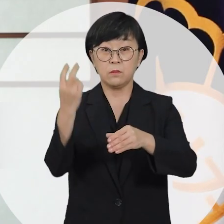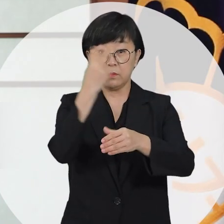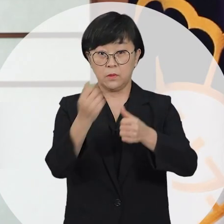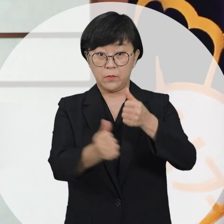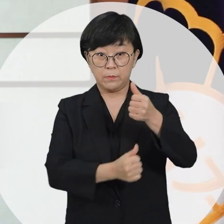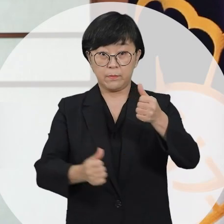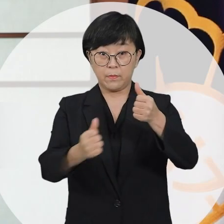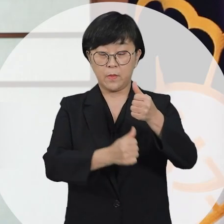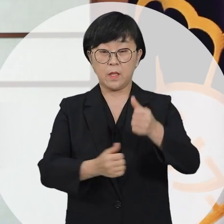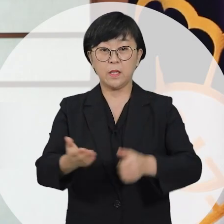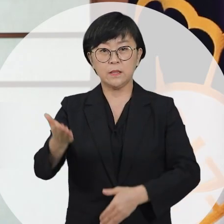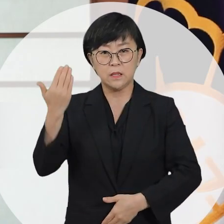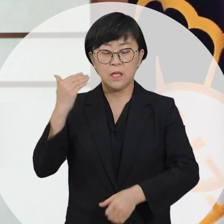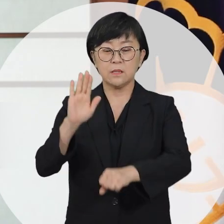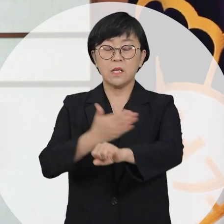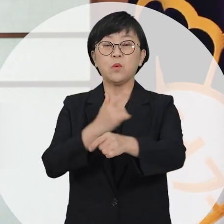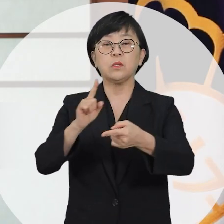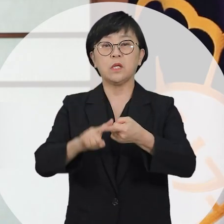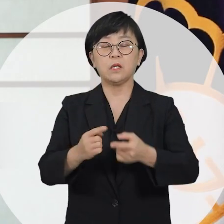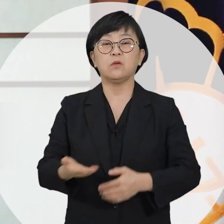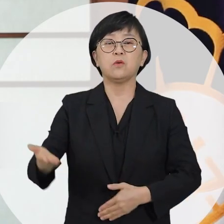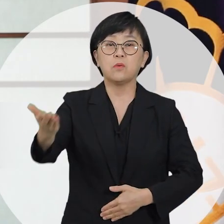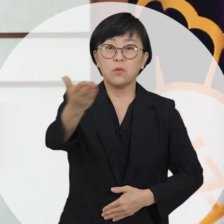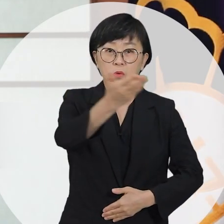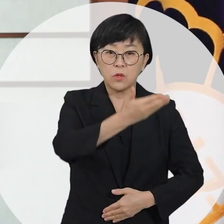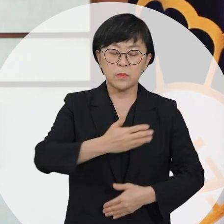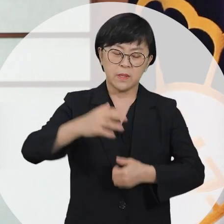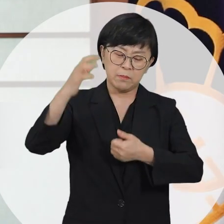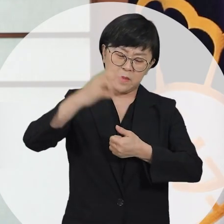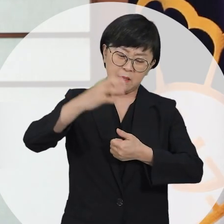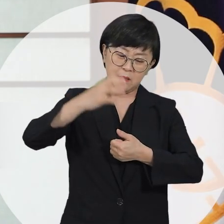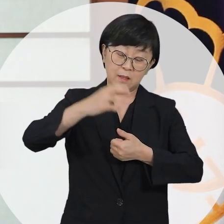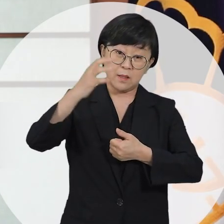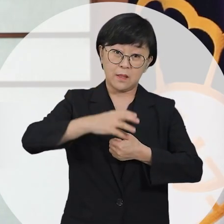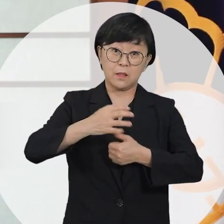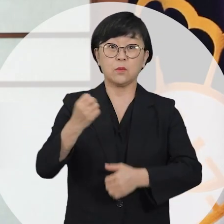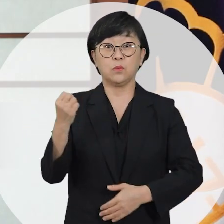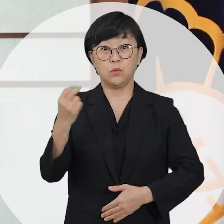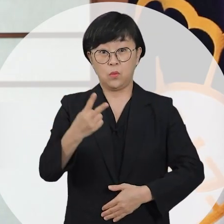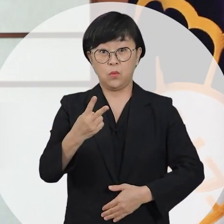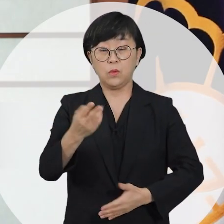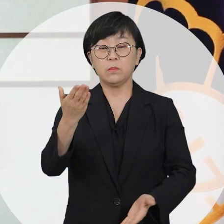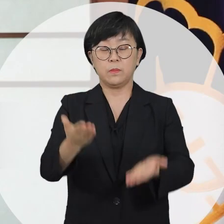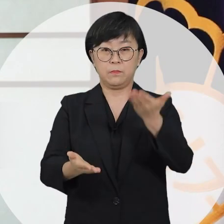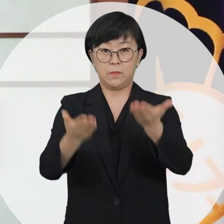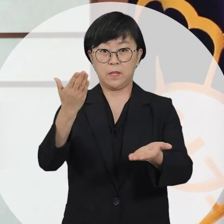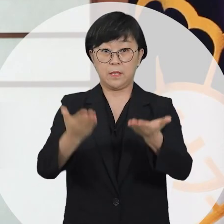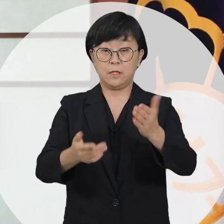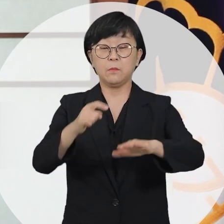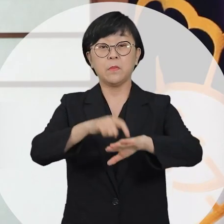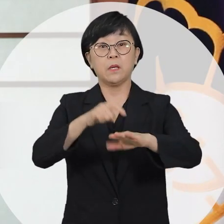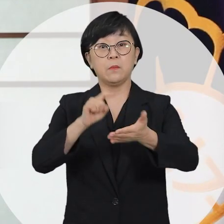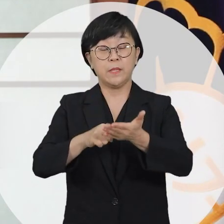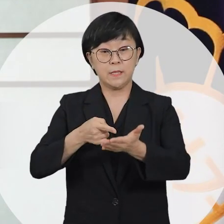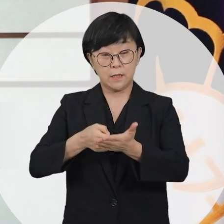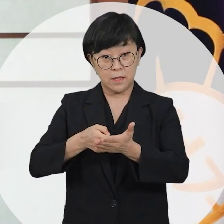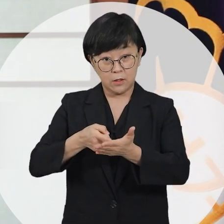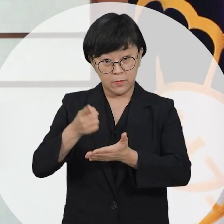선거관리위원회는 지난 잘못에 대한 국민 여러분들의 따끔한 질책과 비판을 마음 깊이